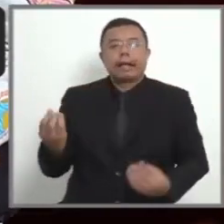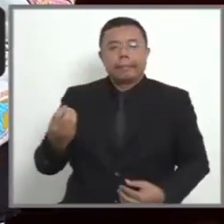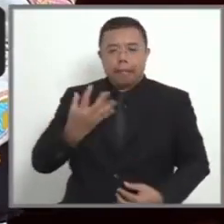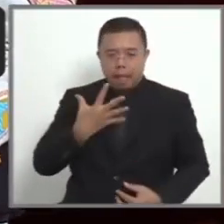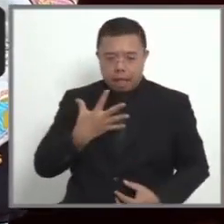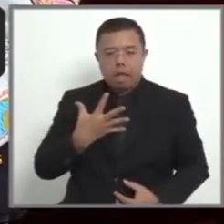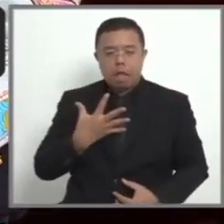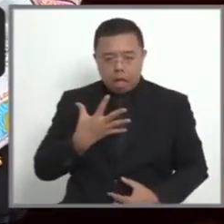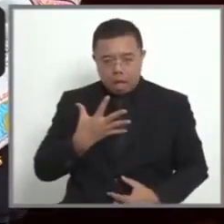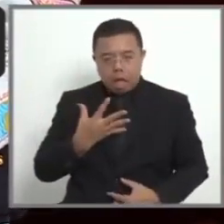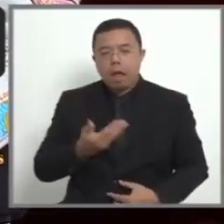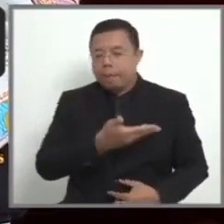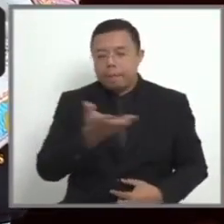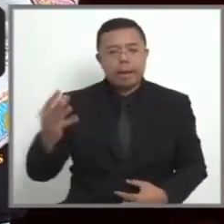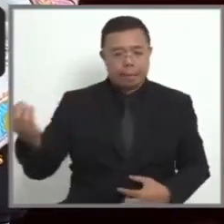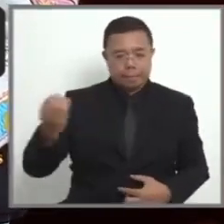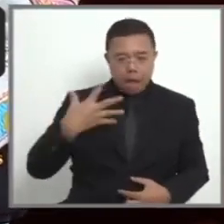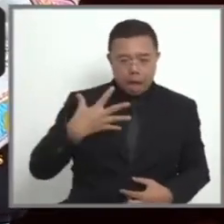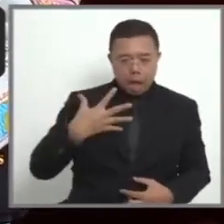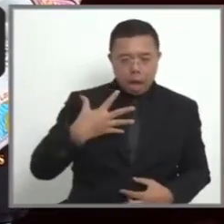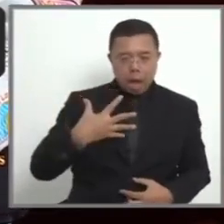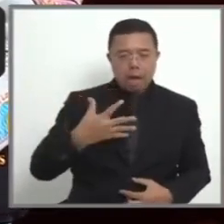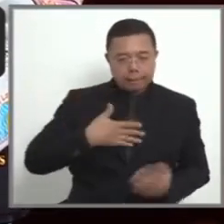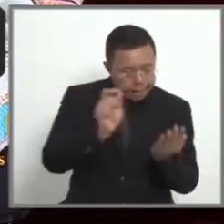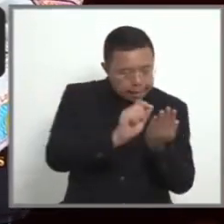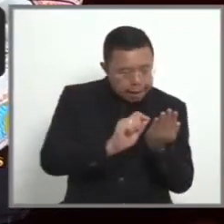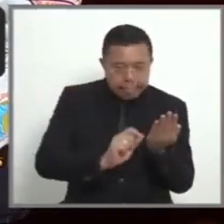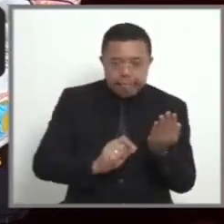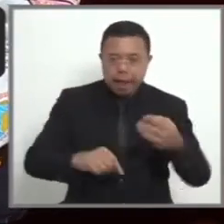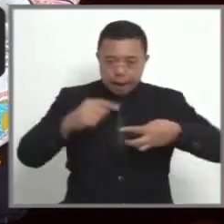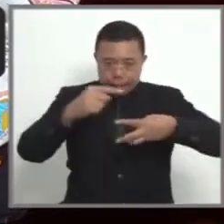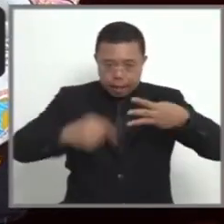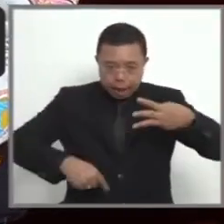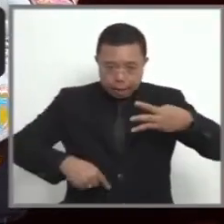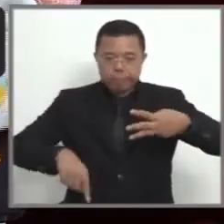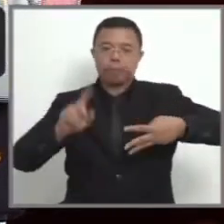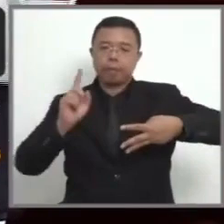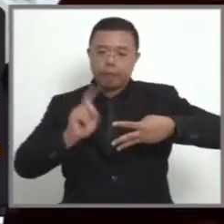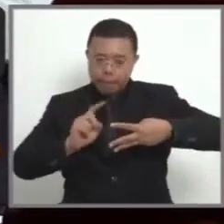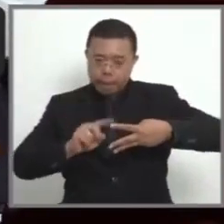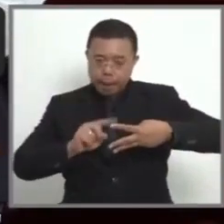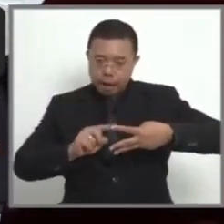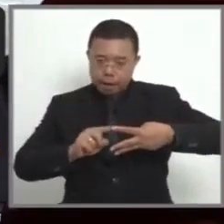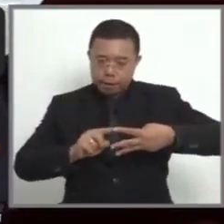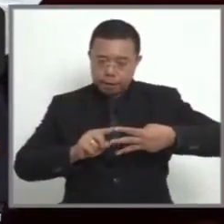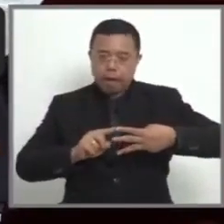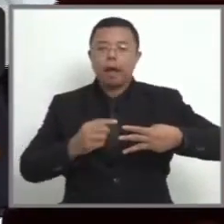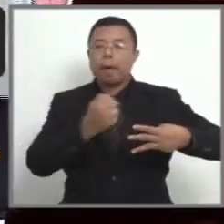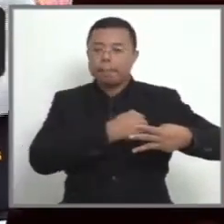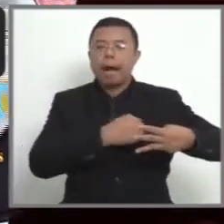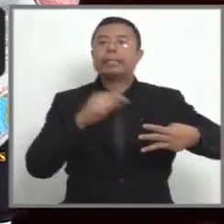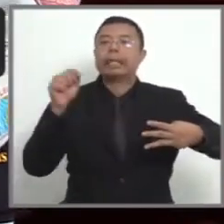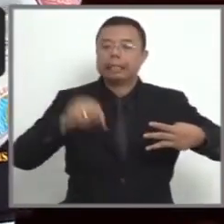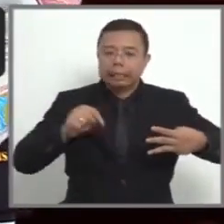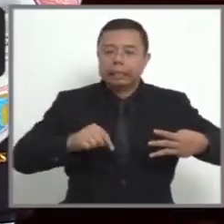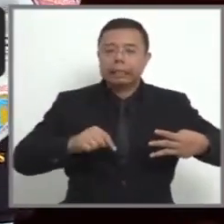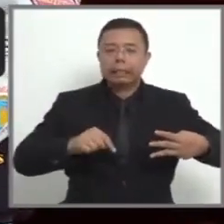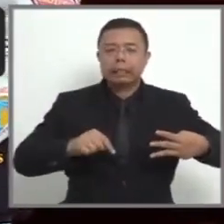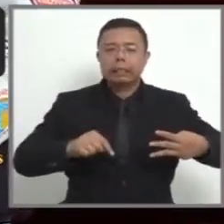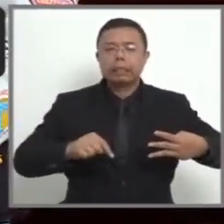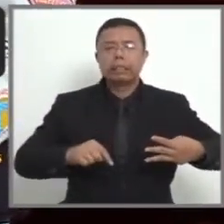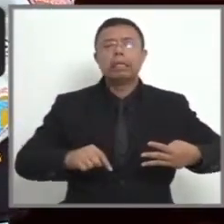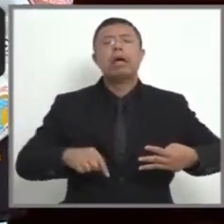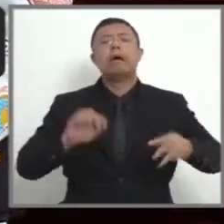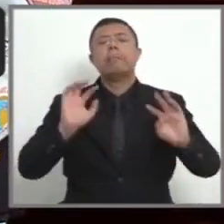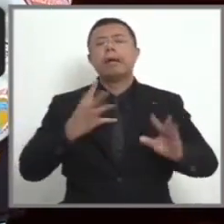sampaikan mereka sampaikan saya catat dalam tiga hal yang pertama bangsa ini sering sekali